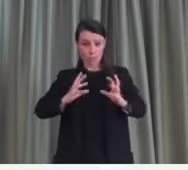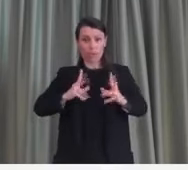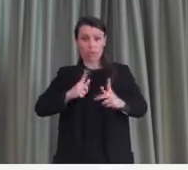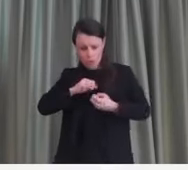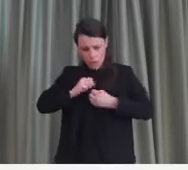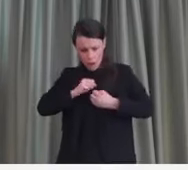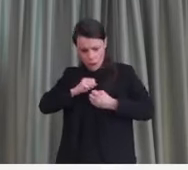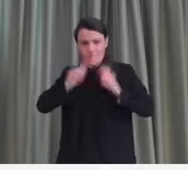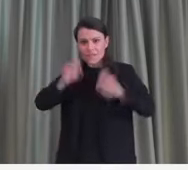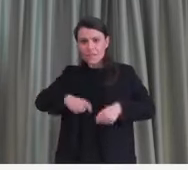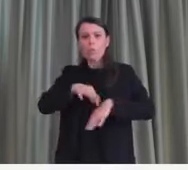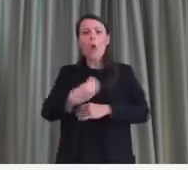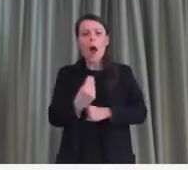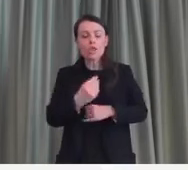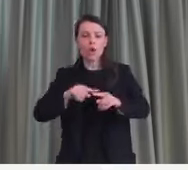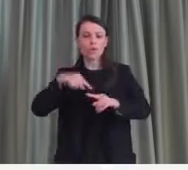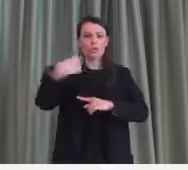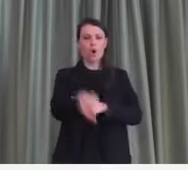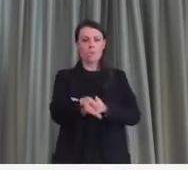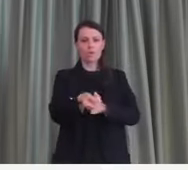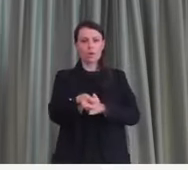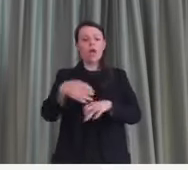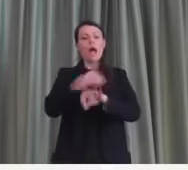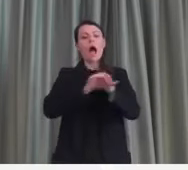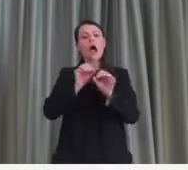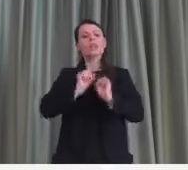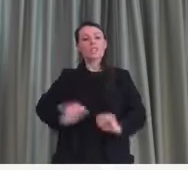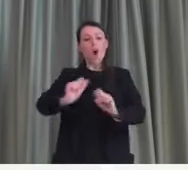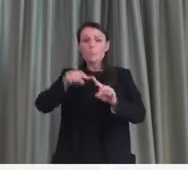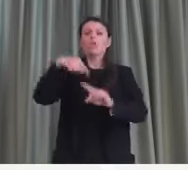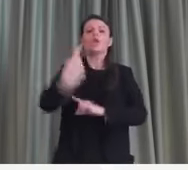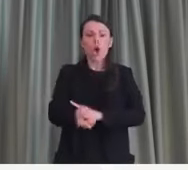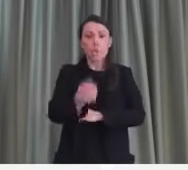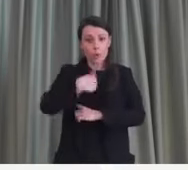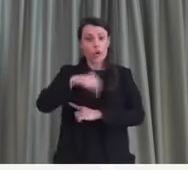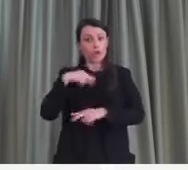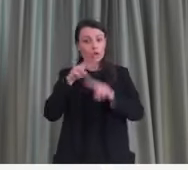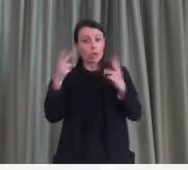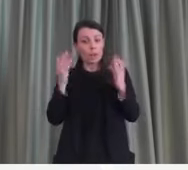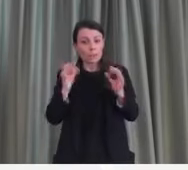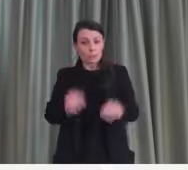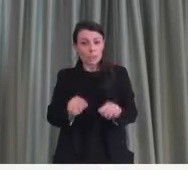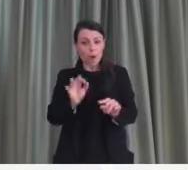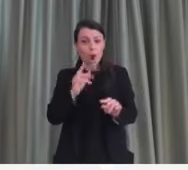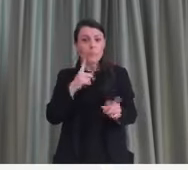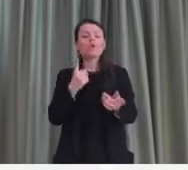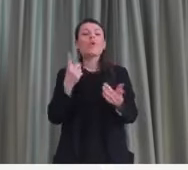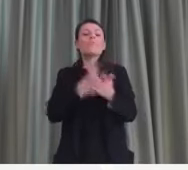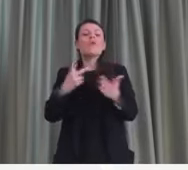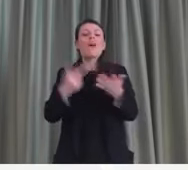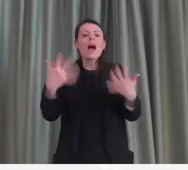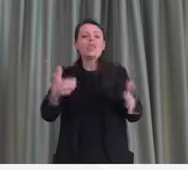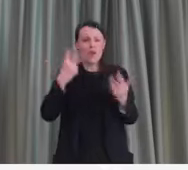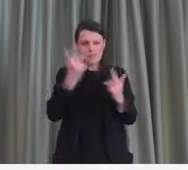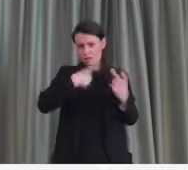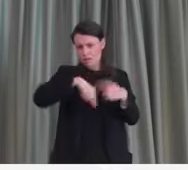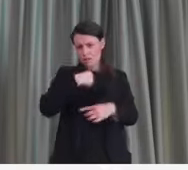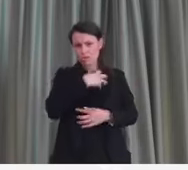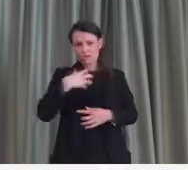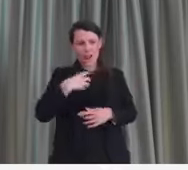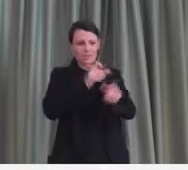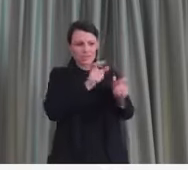e questo l'abbiamo testato perché noi cerchiamo ci sono i nostri scienziati che sono i migliori al tesoro tra i migliori in italia